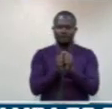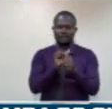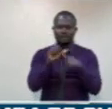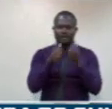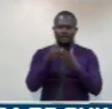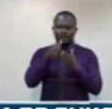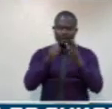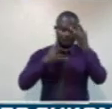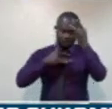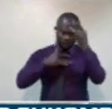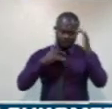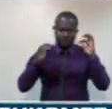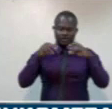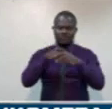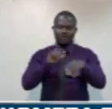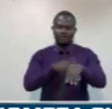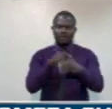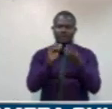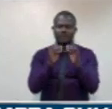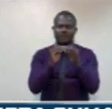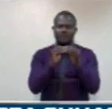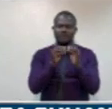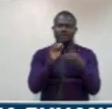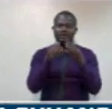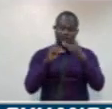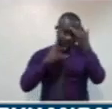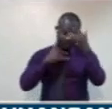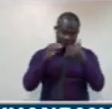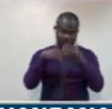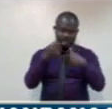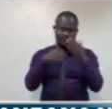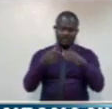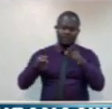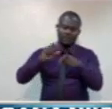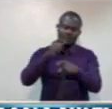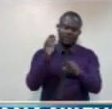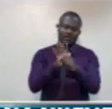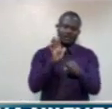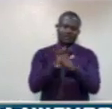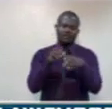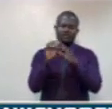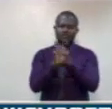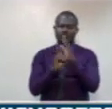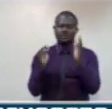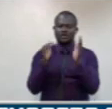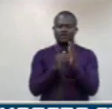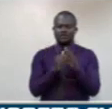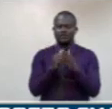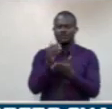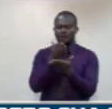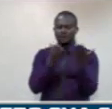n'iki cyorezo inama iteranye mu gihe imibare y'ubwandu ikomeza kwiyongera cyane cyane mu turere ndetse